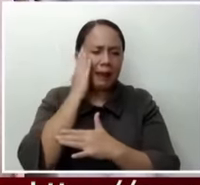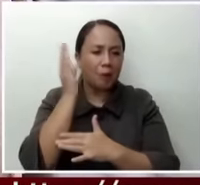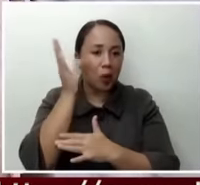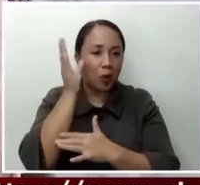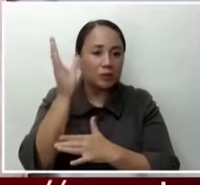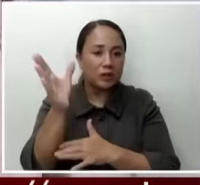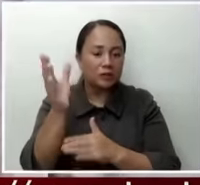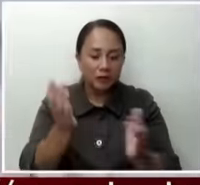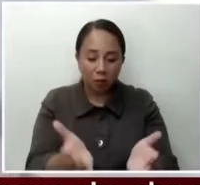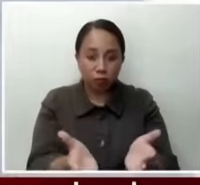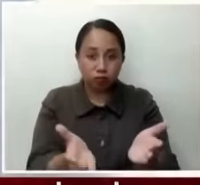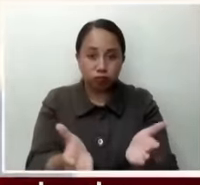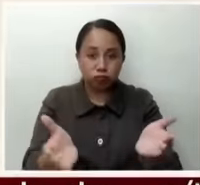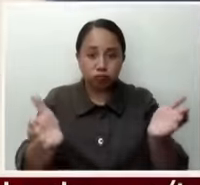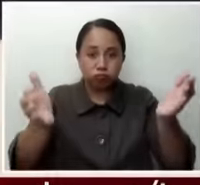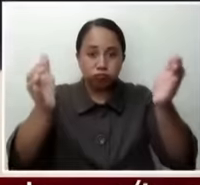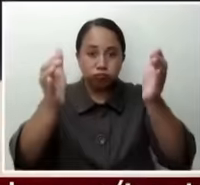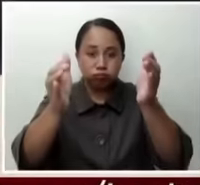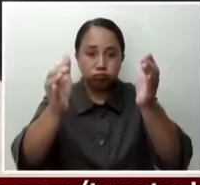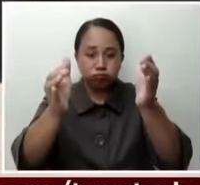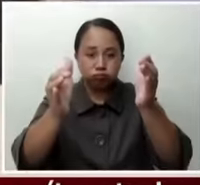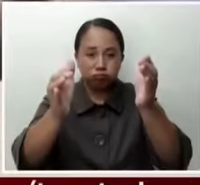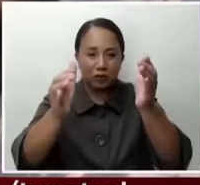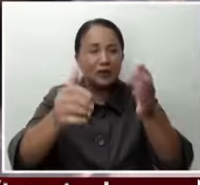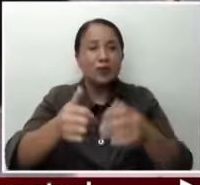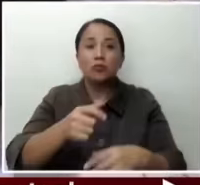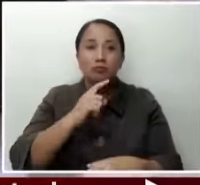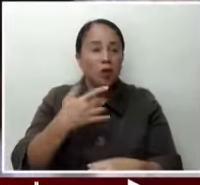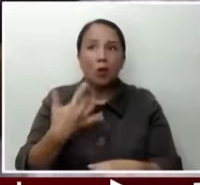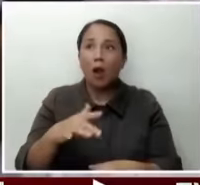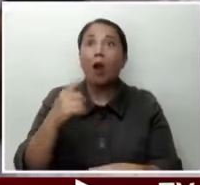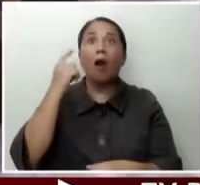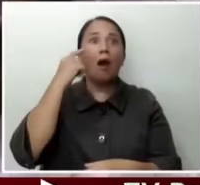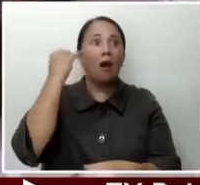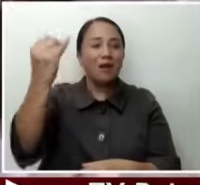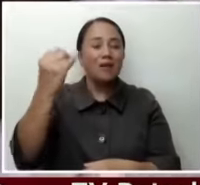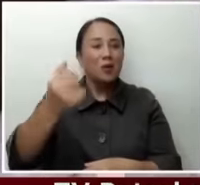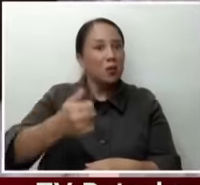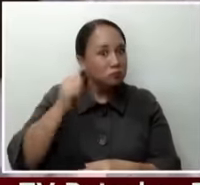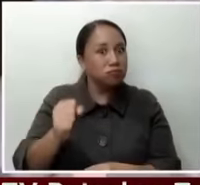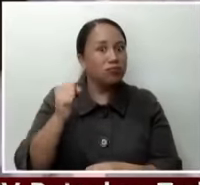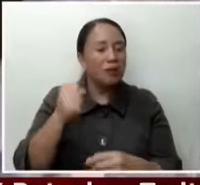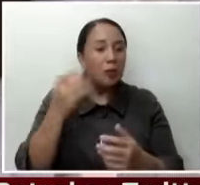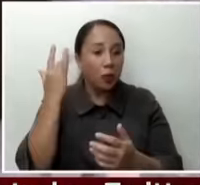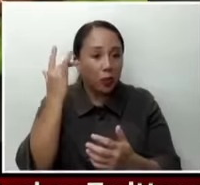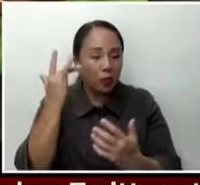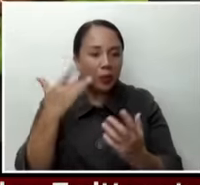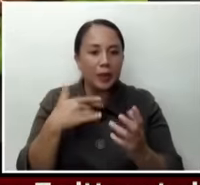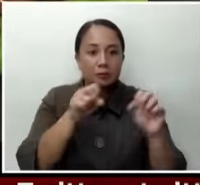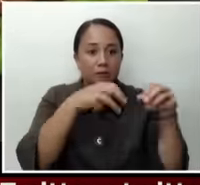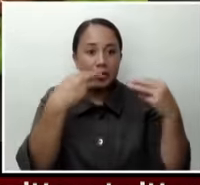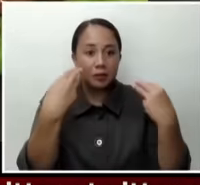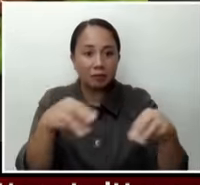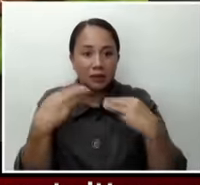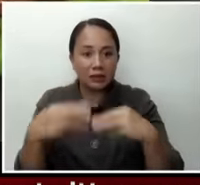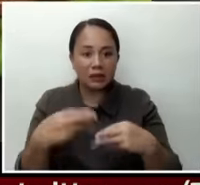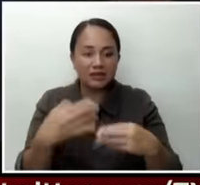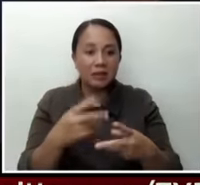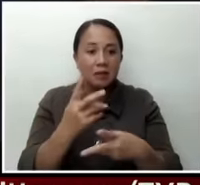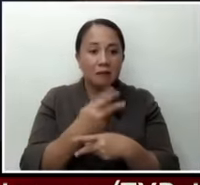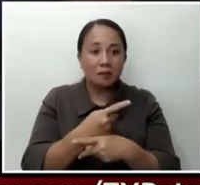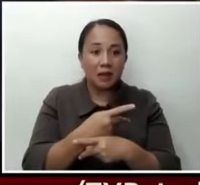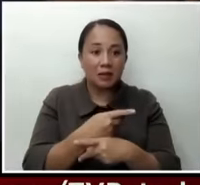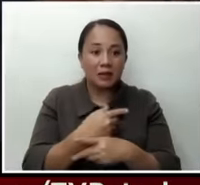banga is really a winning moment yun eh. Kasi sa marketing, ito product differentiation